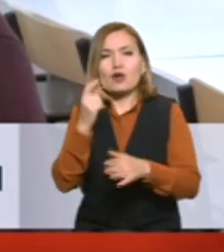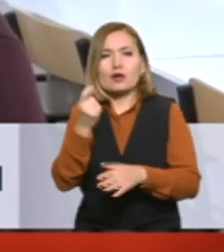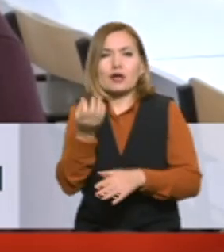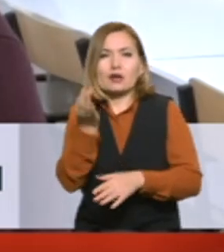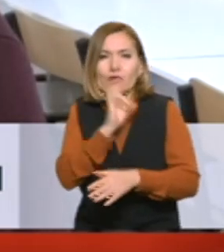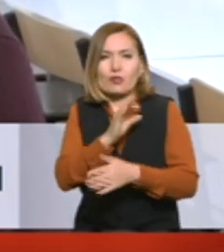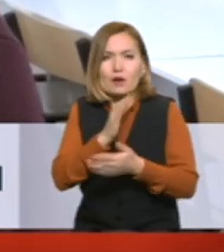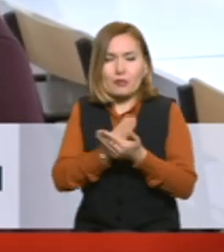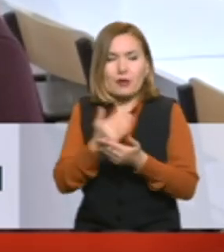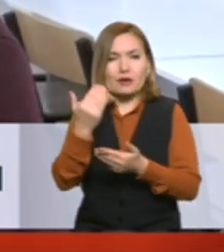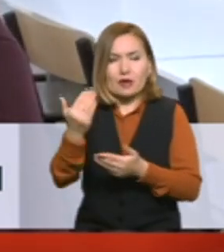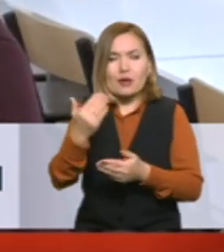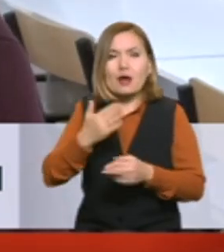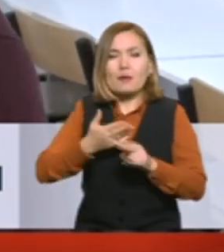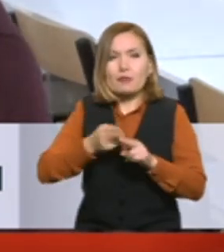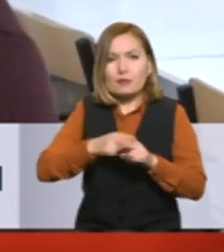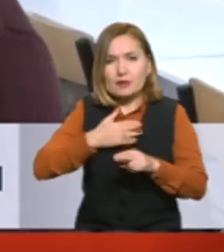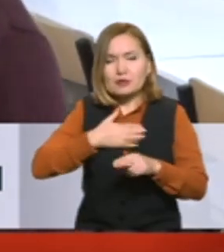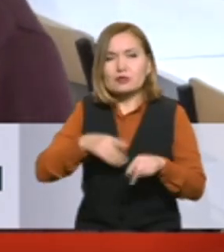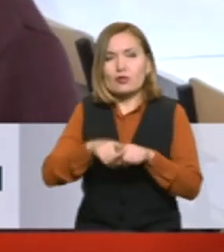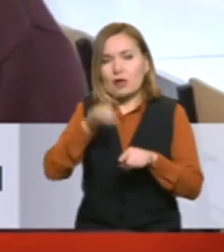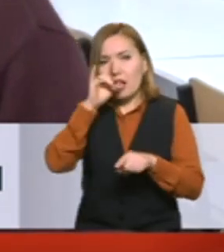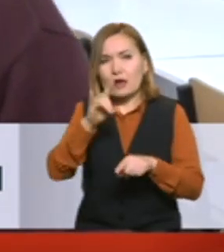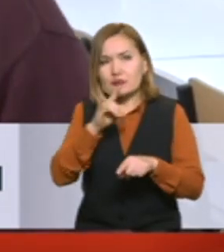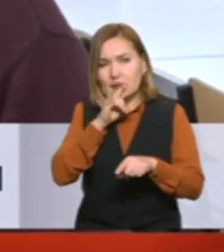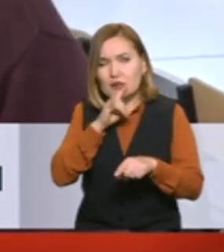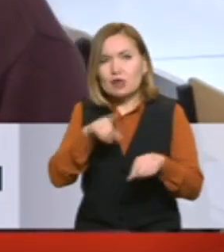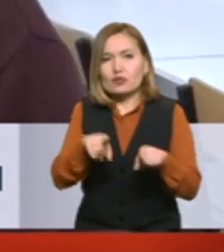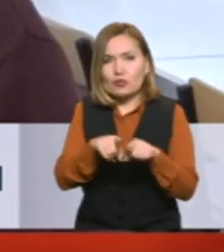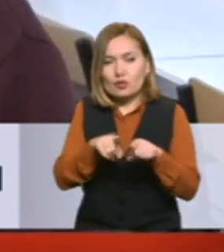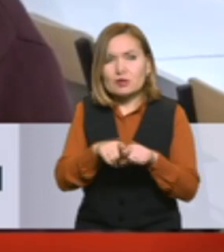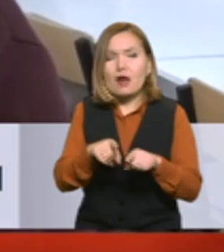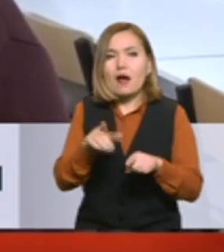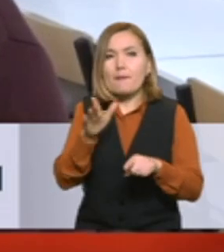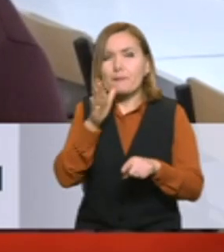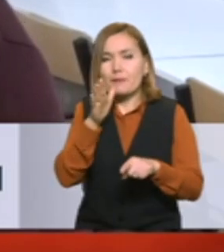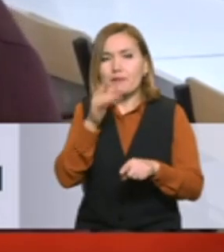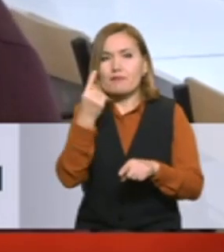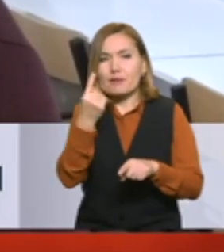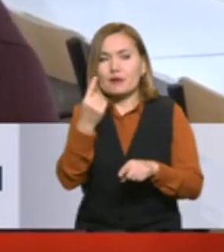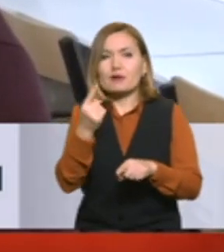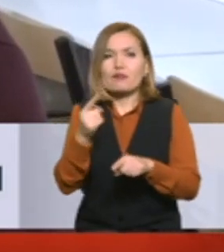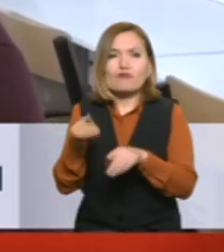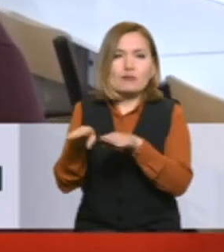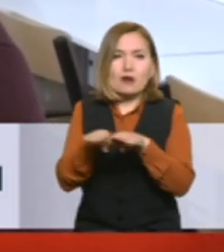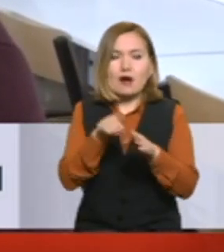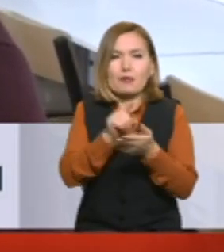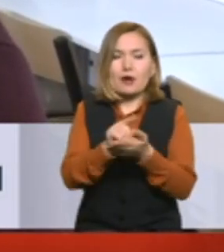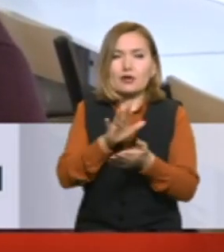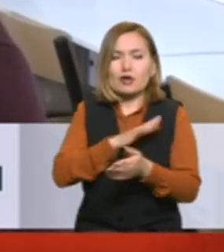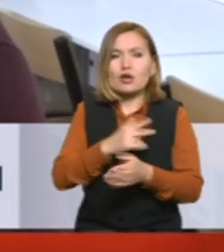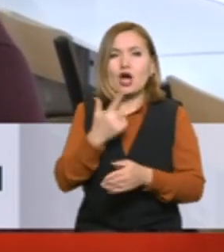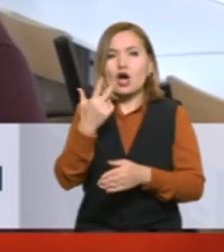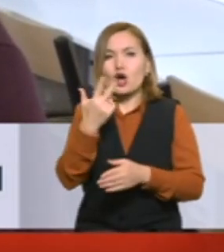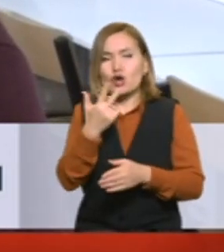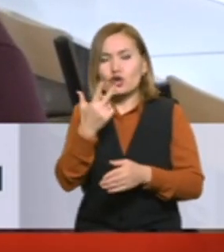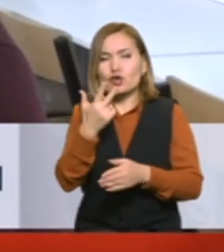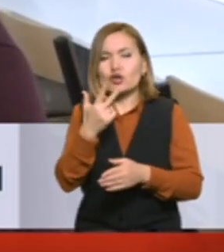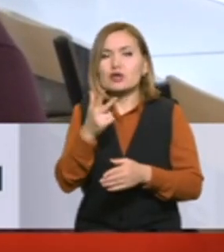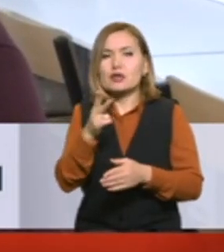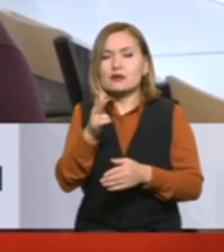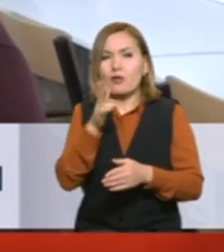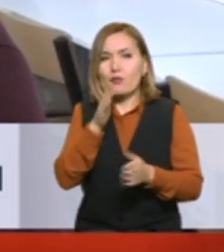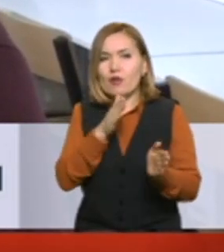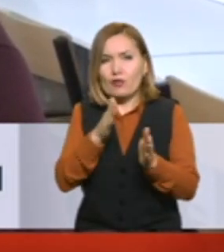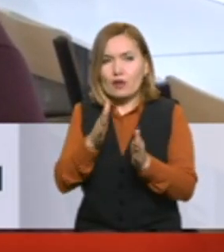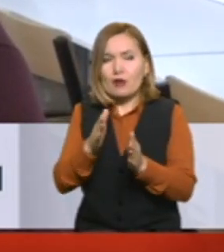тиімді. Болғандықтан олар 1 сағаттық белдеуге еніп отыр. Сондықтан біздің Қазақстанда соған қарап, Қазақстанда 3 сағаттық белдеуді 2-ге, одан қазір